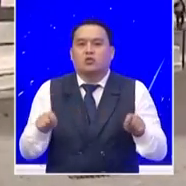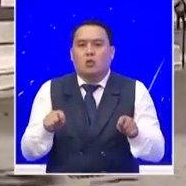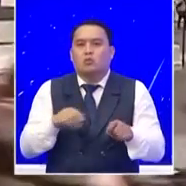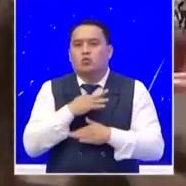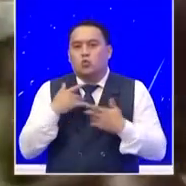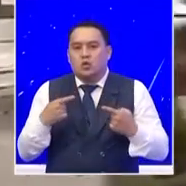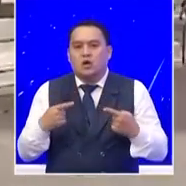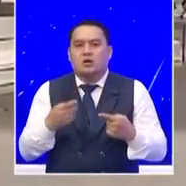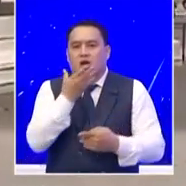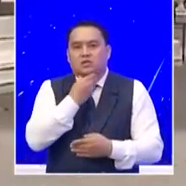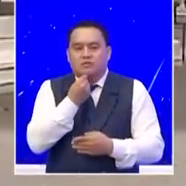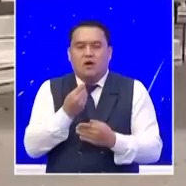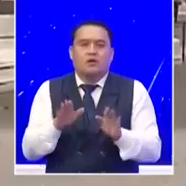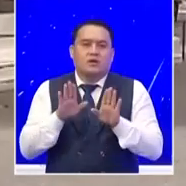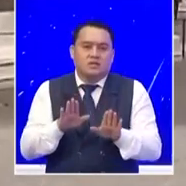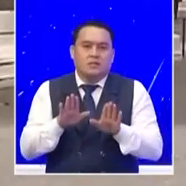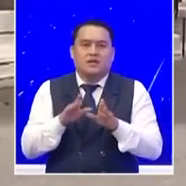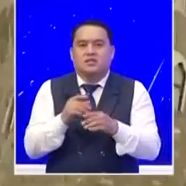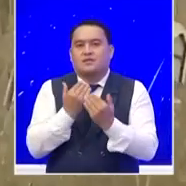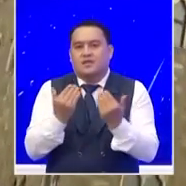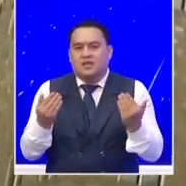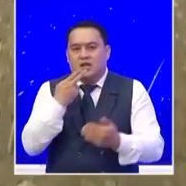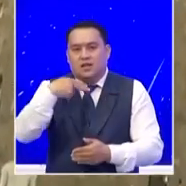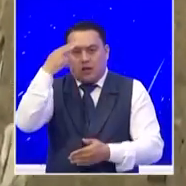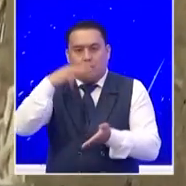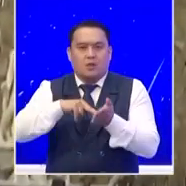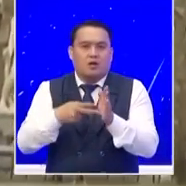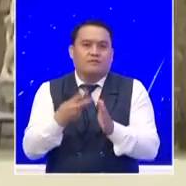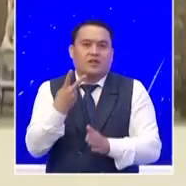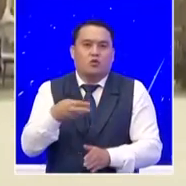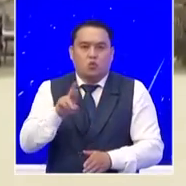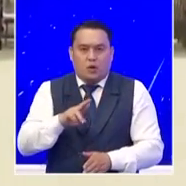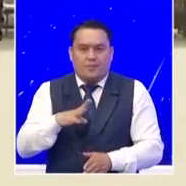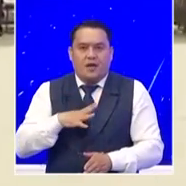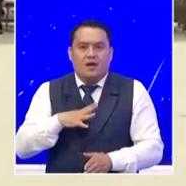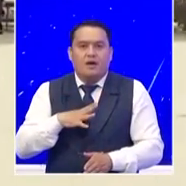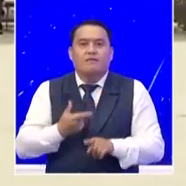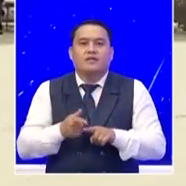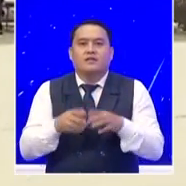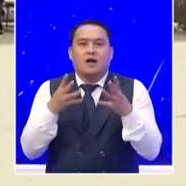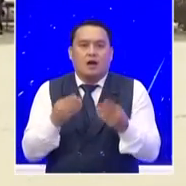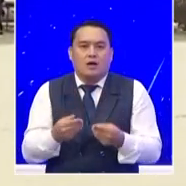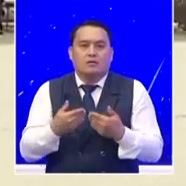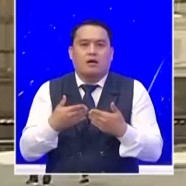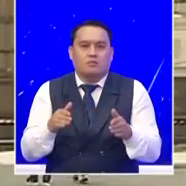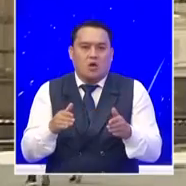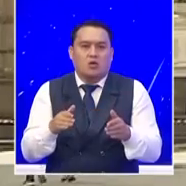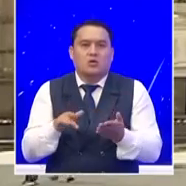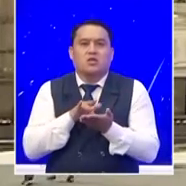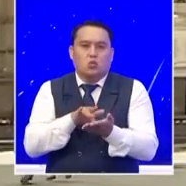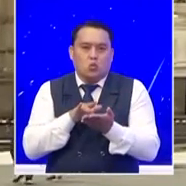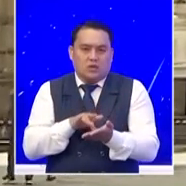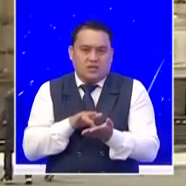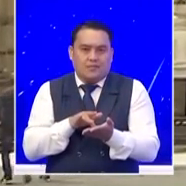и многих других достопримечательностей и музеев Италии, планируется не раньше 2 июня. В этот день Апеннины смогут посетить и